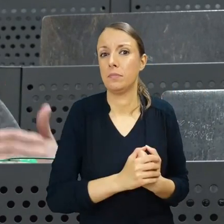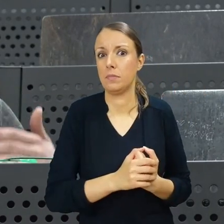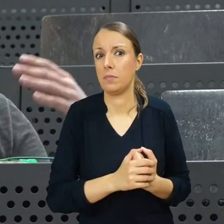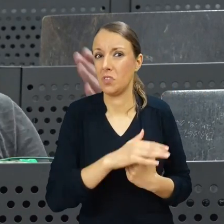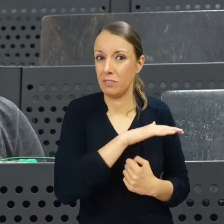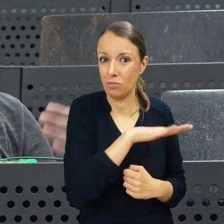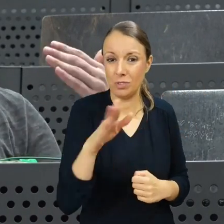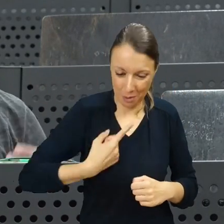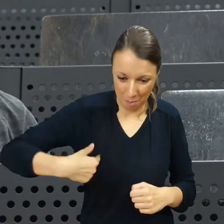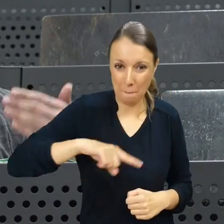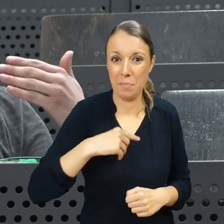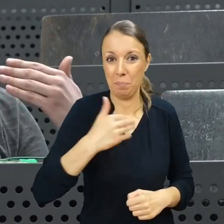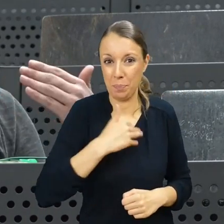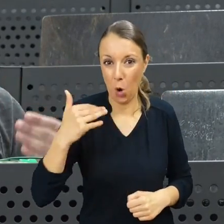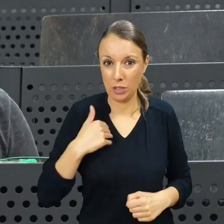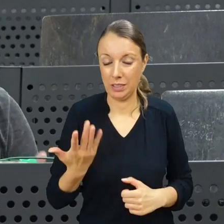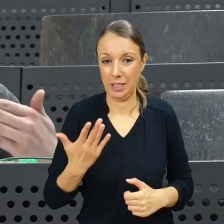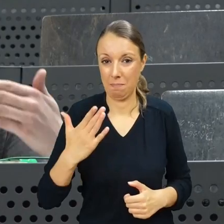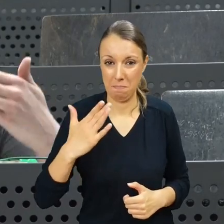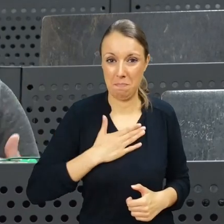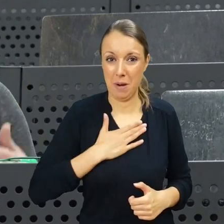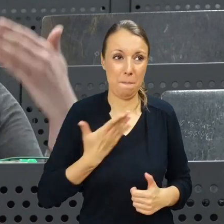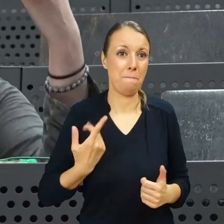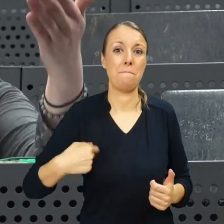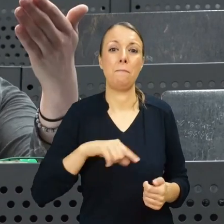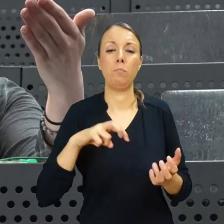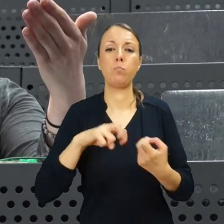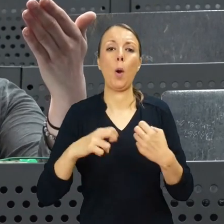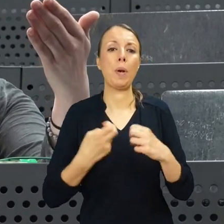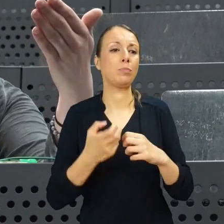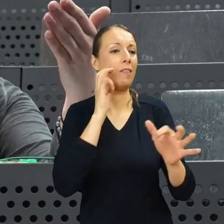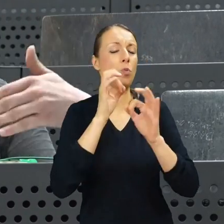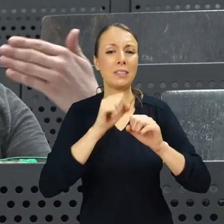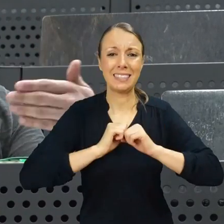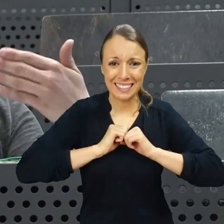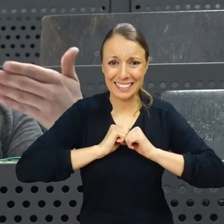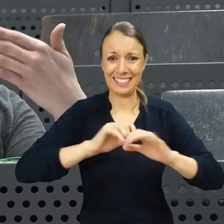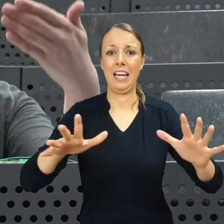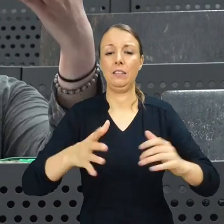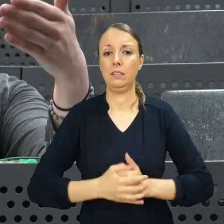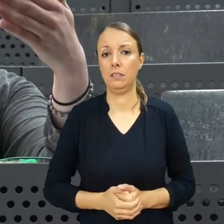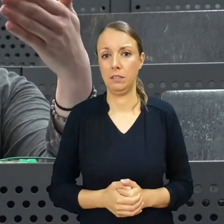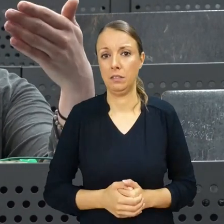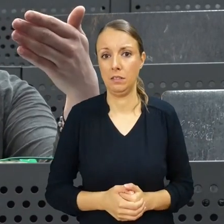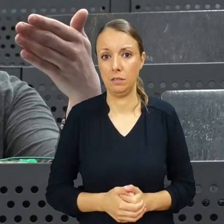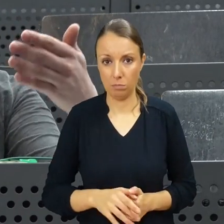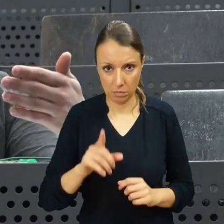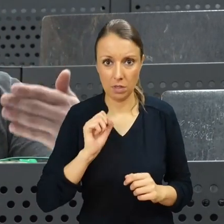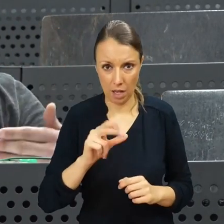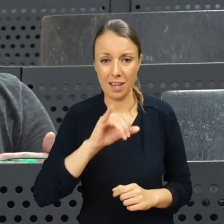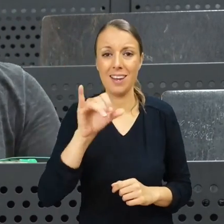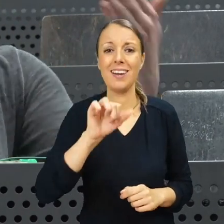my, Polska, mamy problem z jawnością. I to było z jawnością.